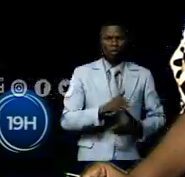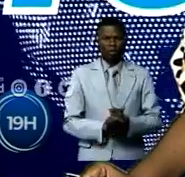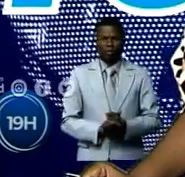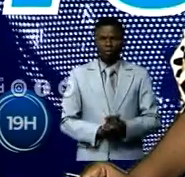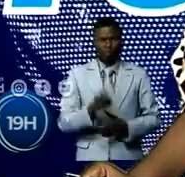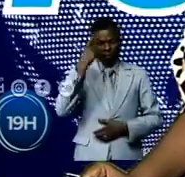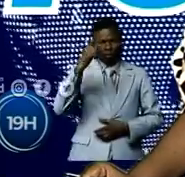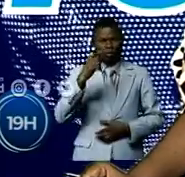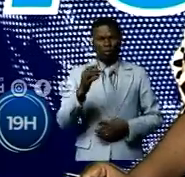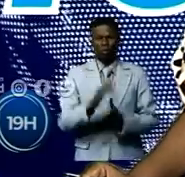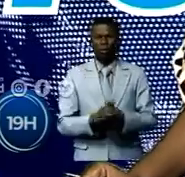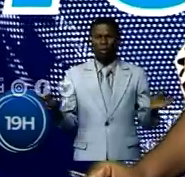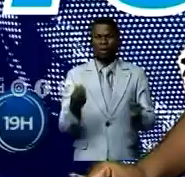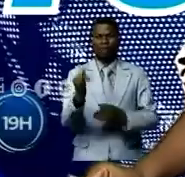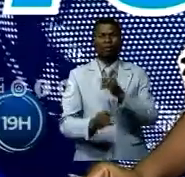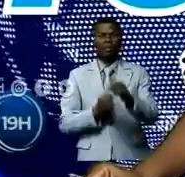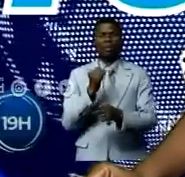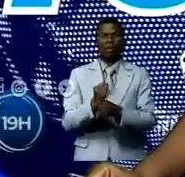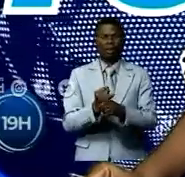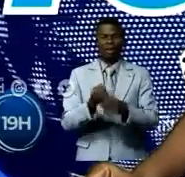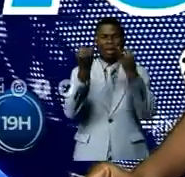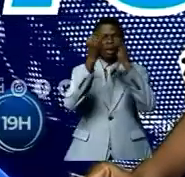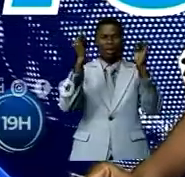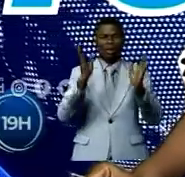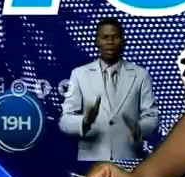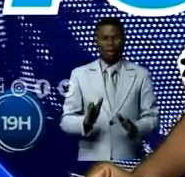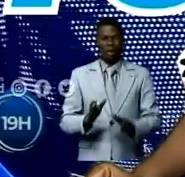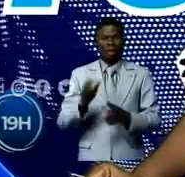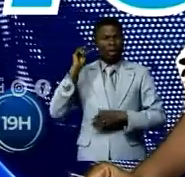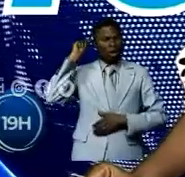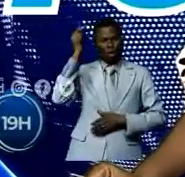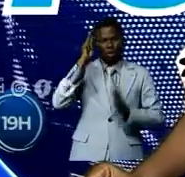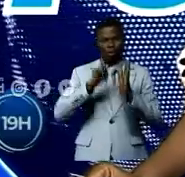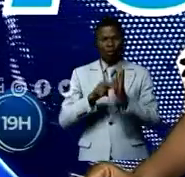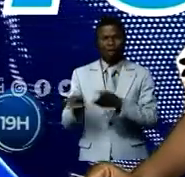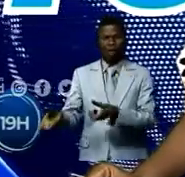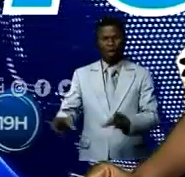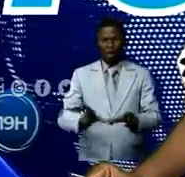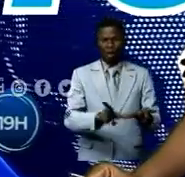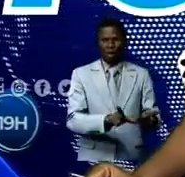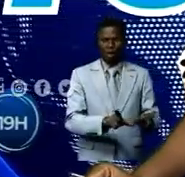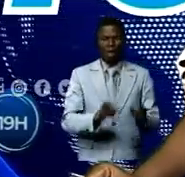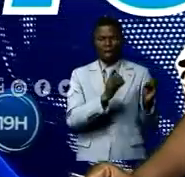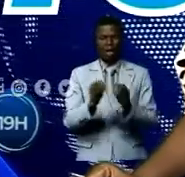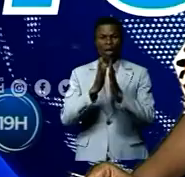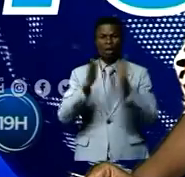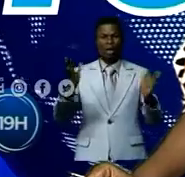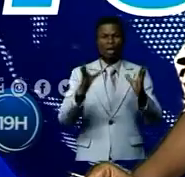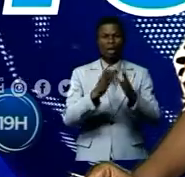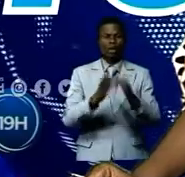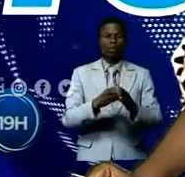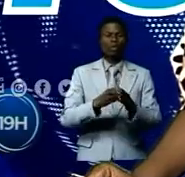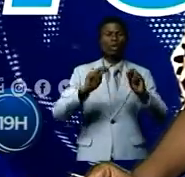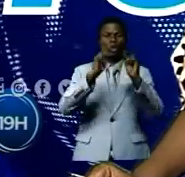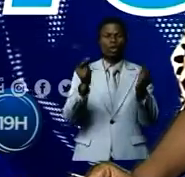Toujours à l'occasion de cette fête de l'indépendance, le gouverneur du Lualaba a organisé un culte d'action de grâce avec les forces